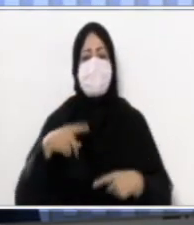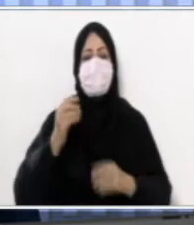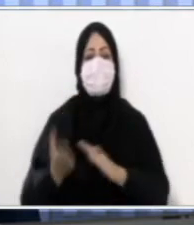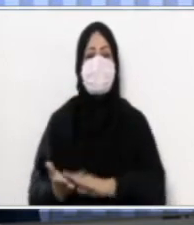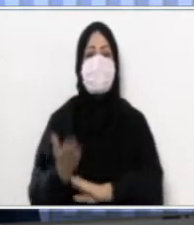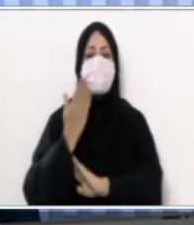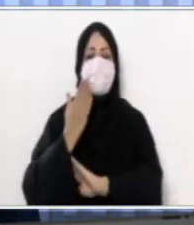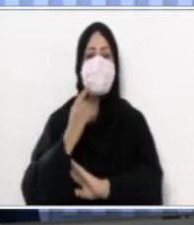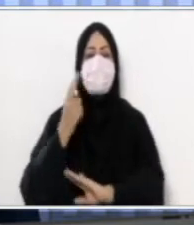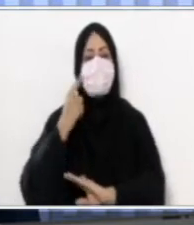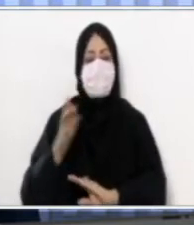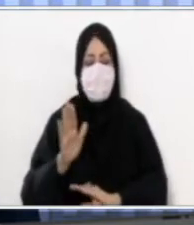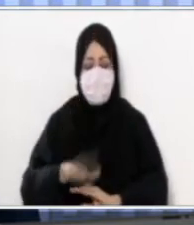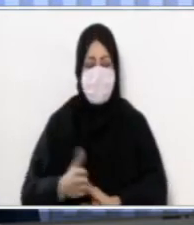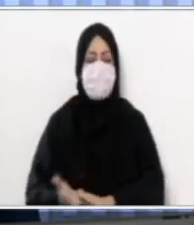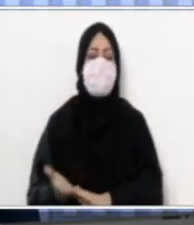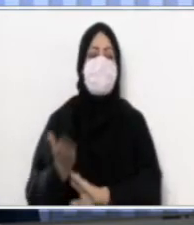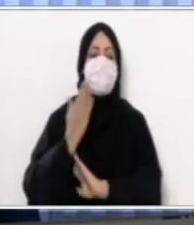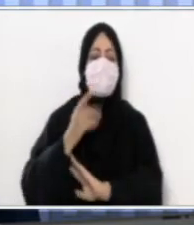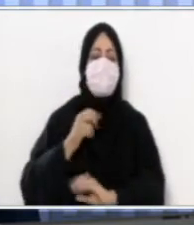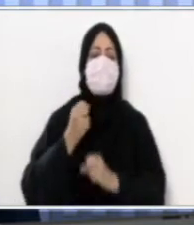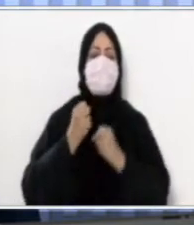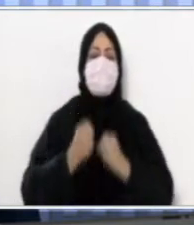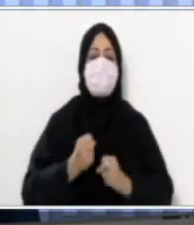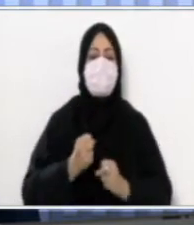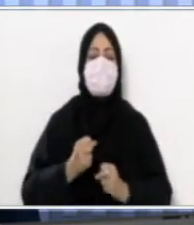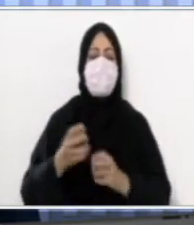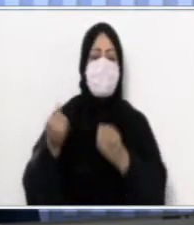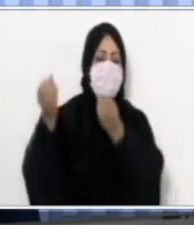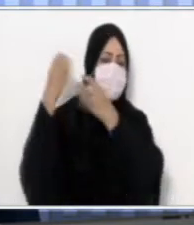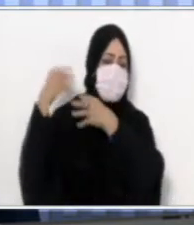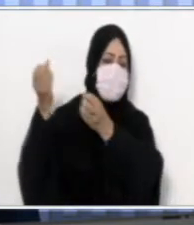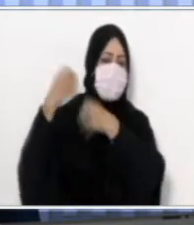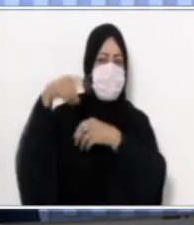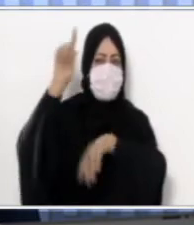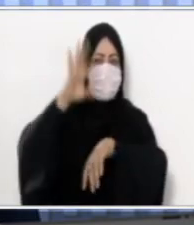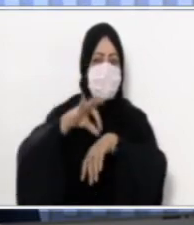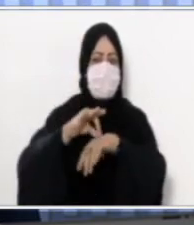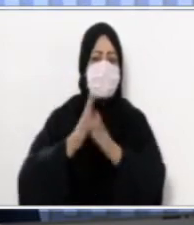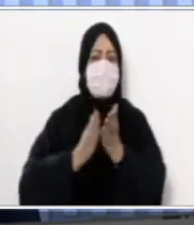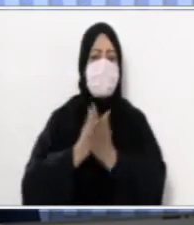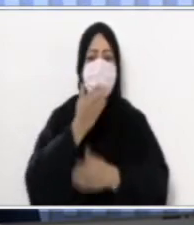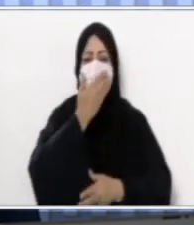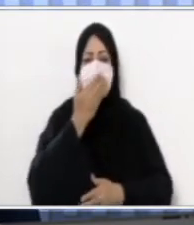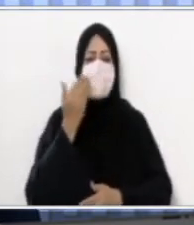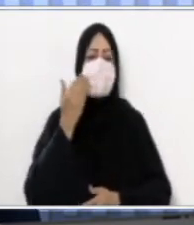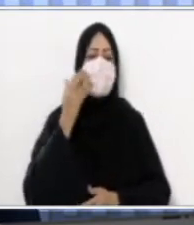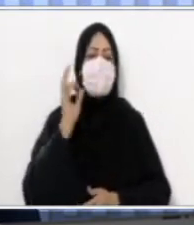يجازي به الله عباده الصائمين، ولا سيما الباذلين منهم